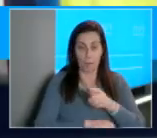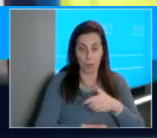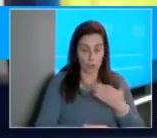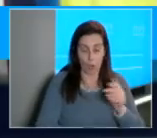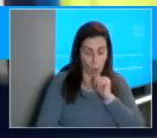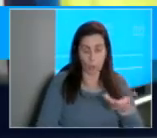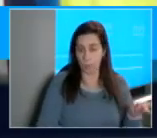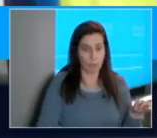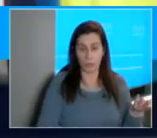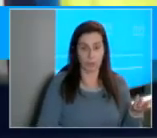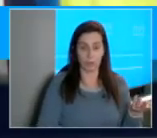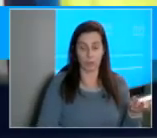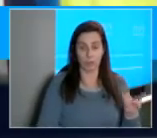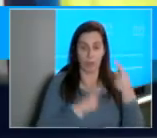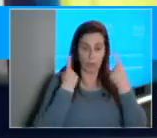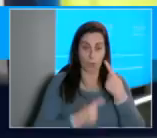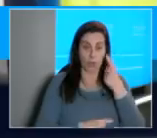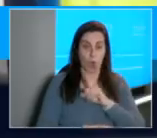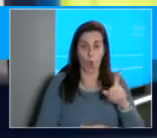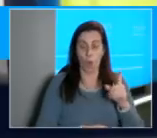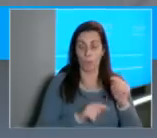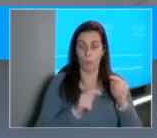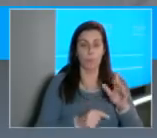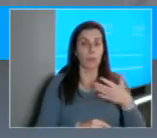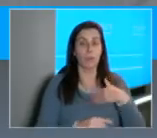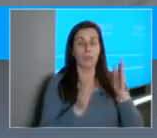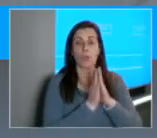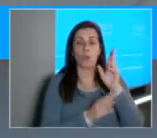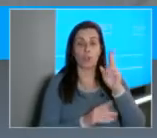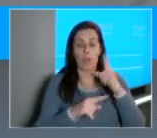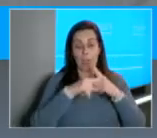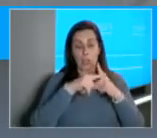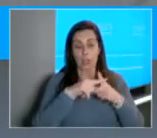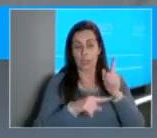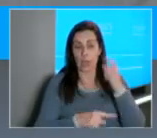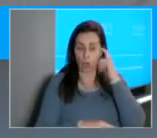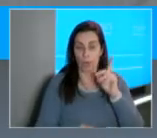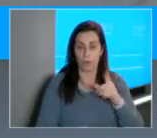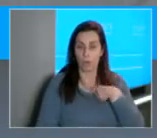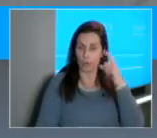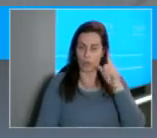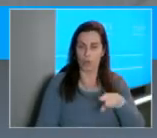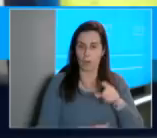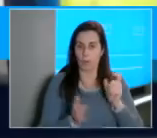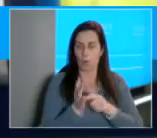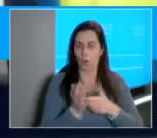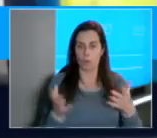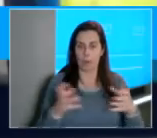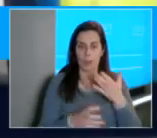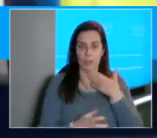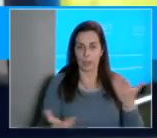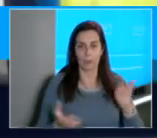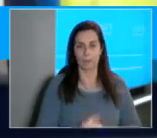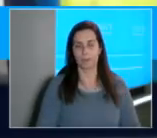שלא יהיה לזה ביקוש, והחב"ד יראו שלא לא מגיעים. ואם יהיה ביקוש לברית החדשה, אין לזה ביקוש, צריך לשקול את זה, אבל אני לא חושב שיש לזה ביקוש כלשהו בחברה